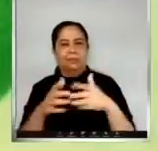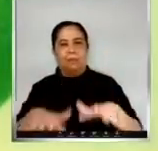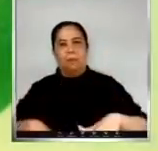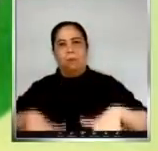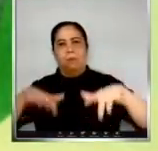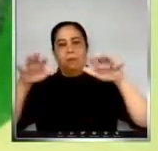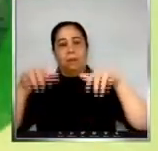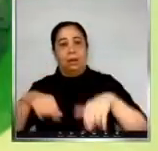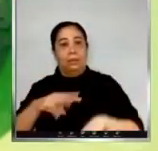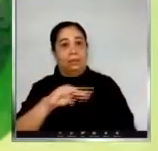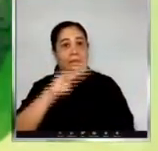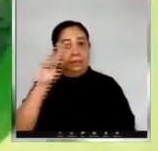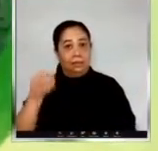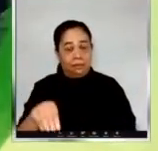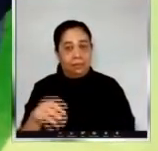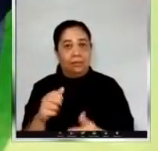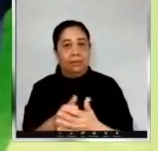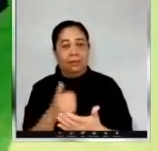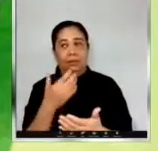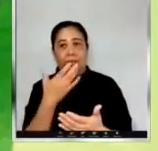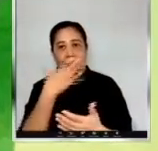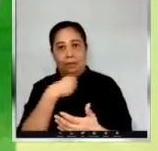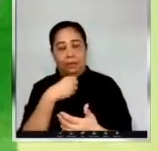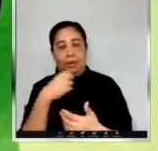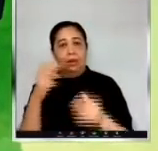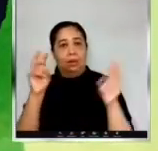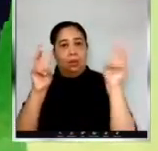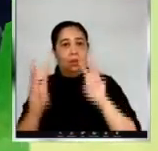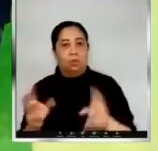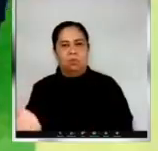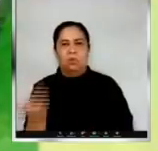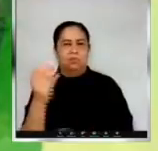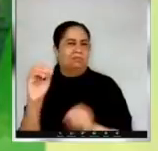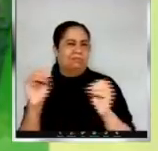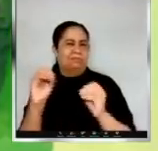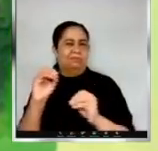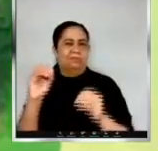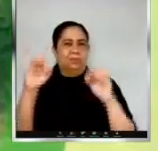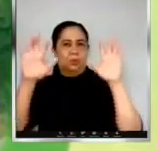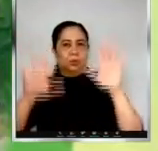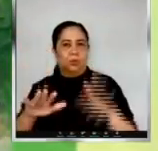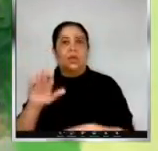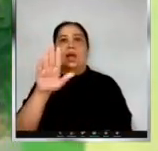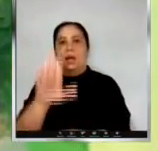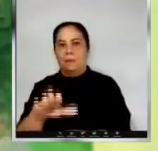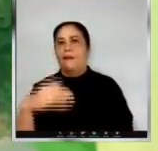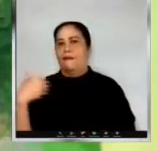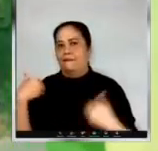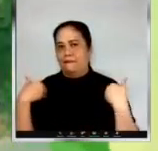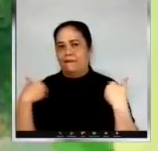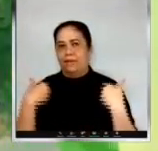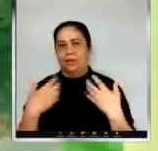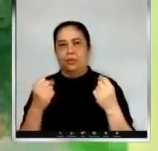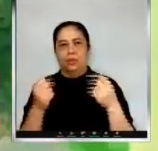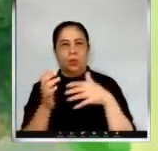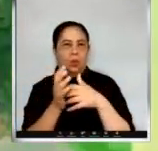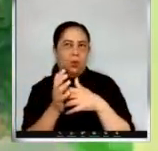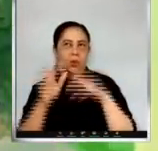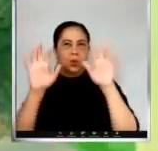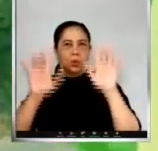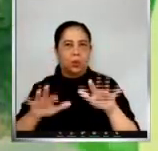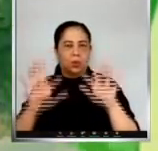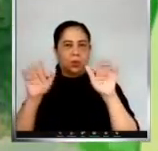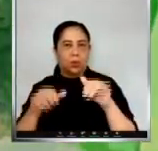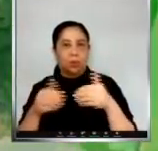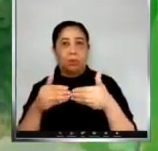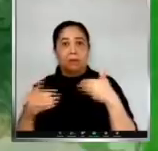Manila, maganda ang panahon sa umaga, halos walang ulan. Sa hapon tayo makakaranas sa mga mahihinang pag-ulan, bisperas ng bagong